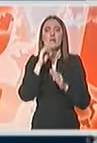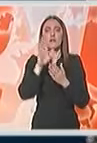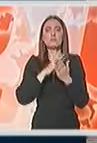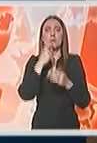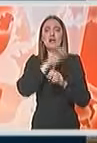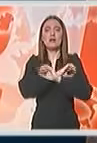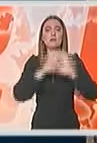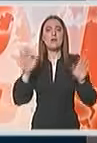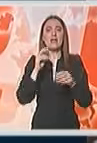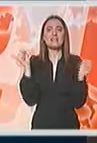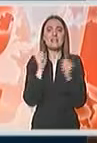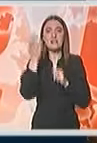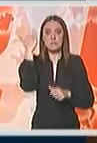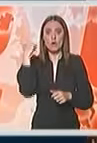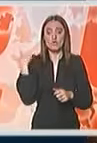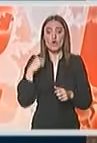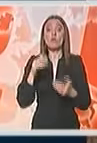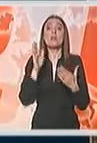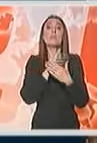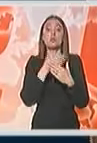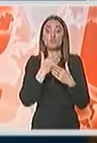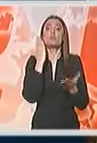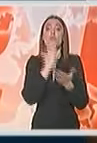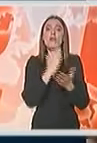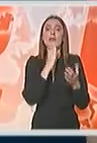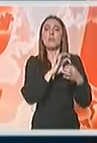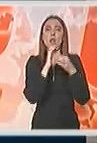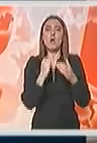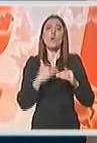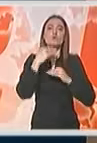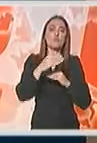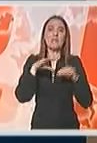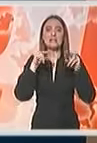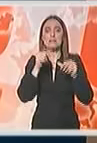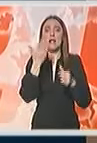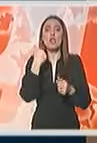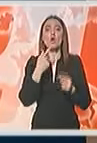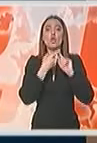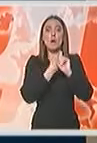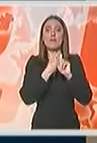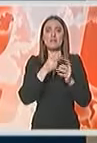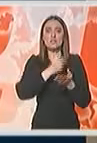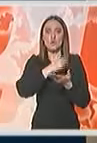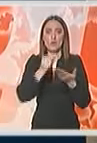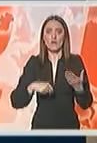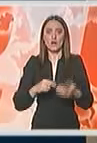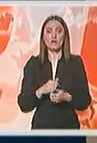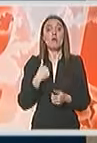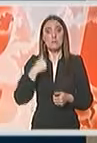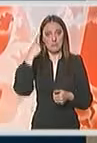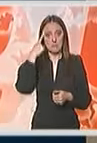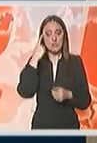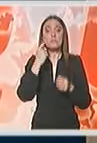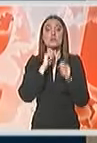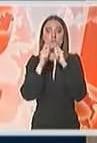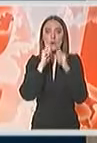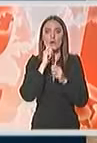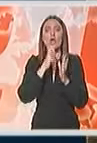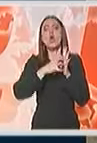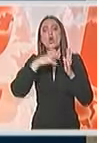istekao u decembru prošle godine. Međutim, uvek je bilo odstupanja zemalja od ugovornih obaveza. Mislim da će sporazum